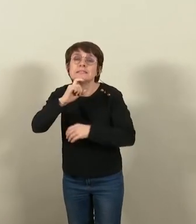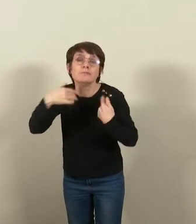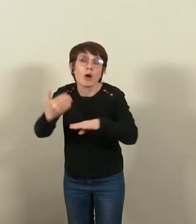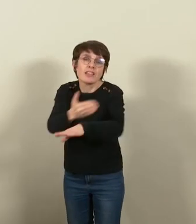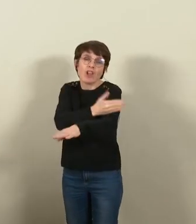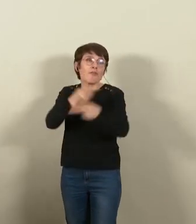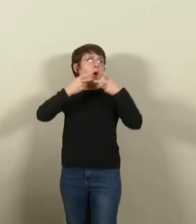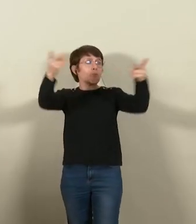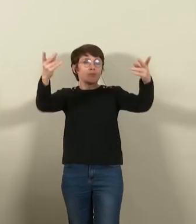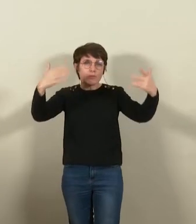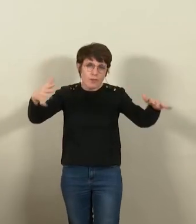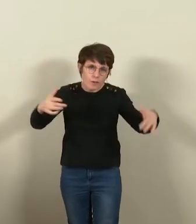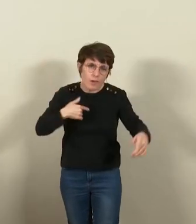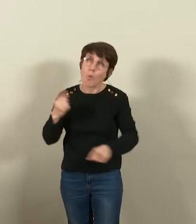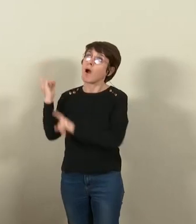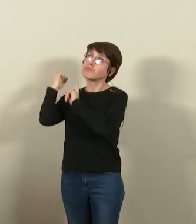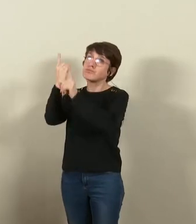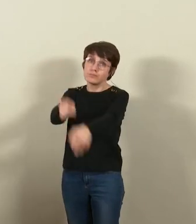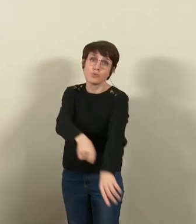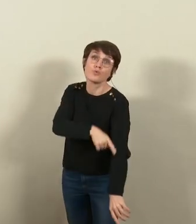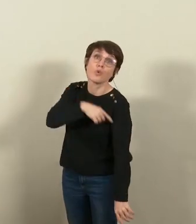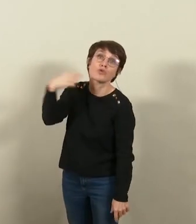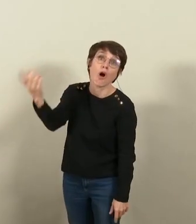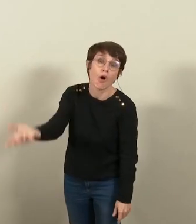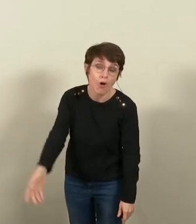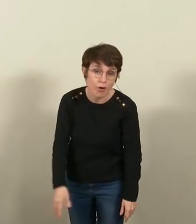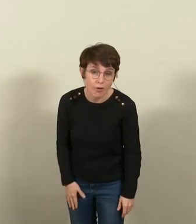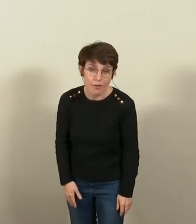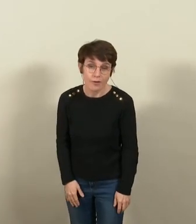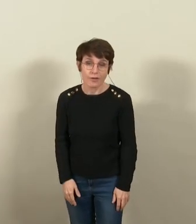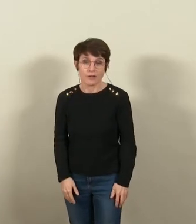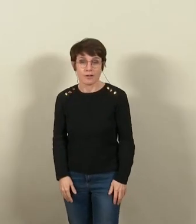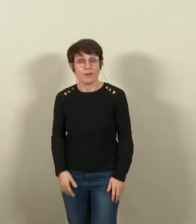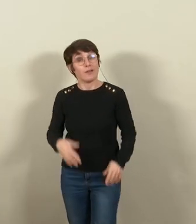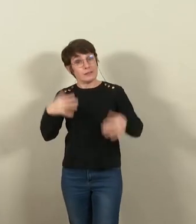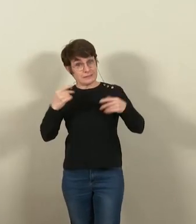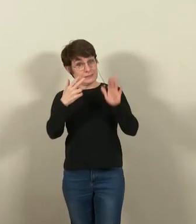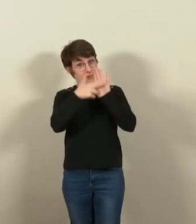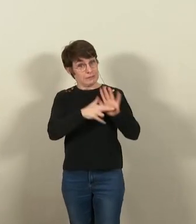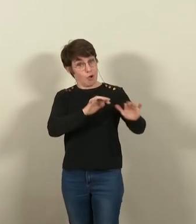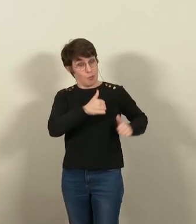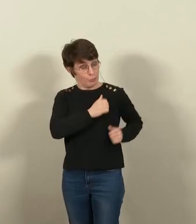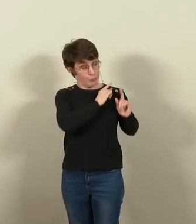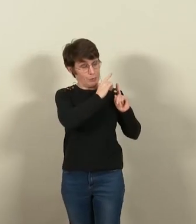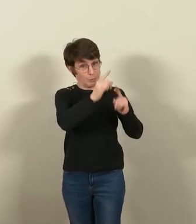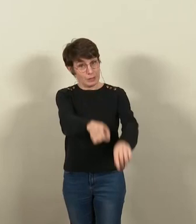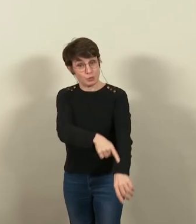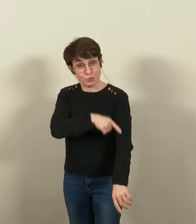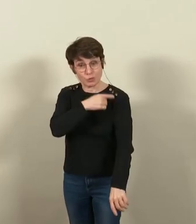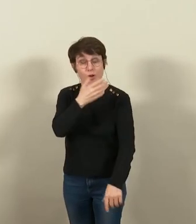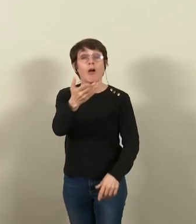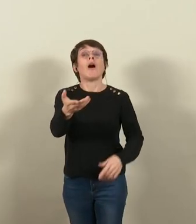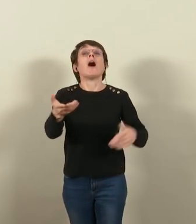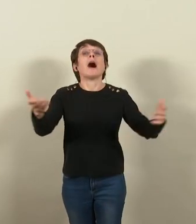né croyez-moi Monsieur le Maire avit trop de norm on n pas sorti de l'affaire donc apporte la